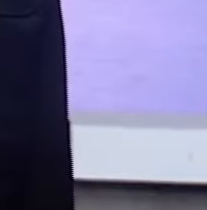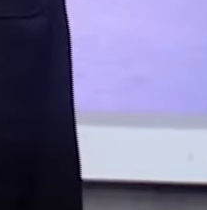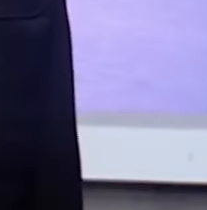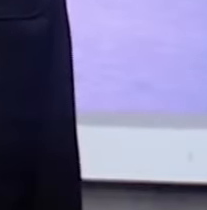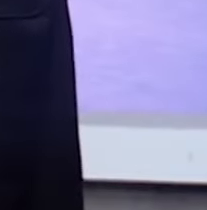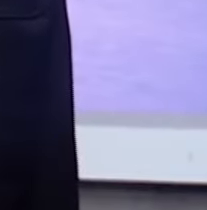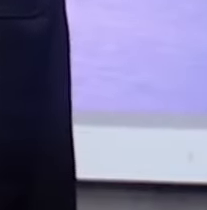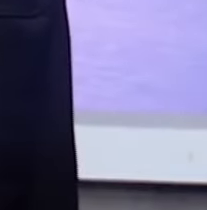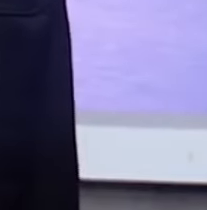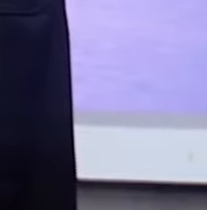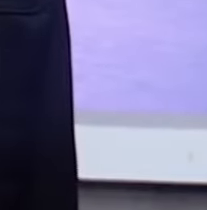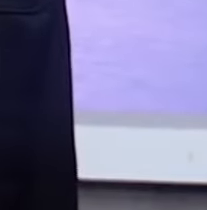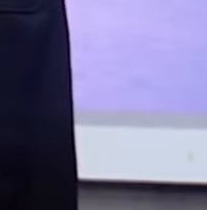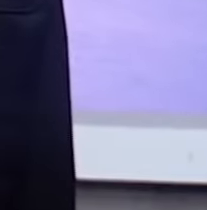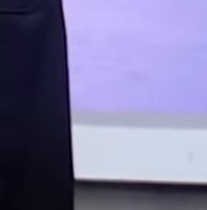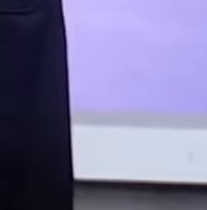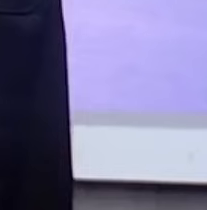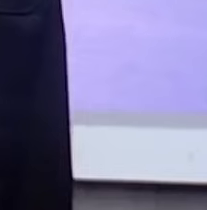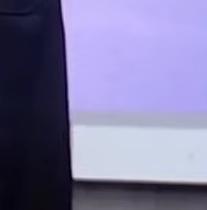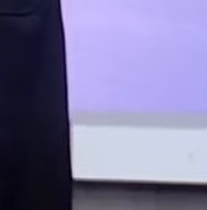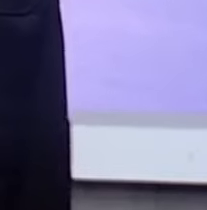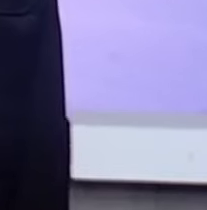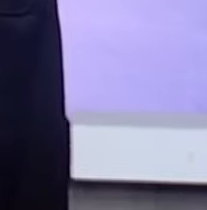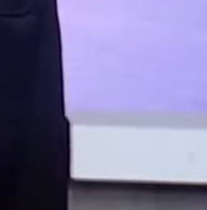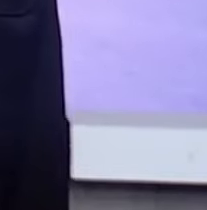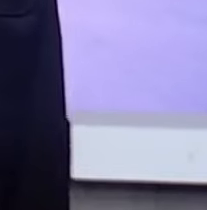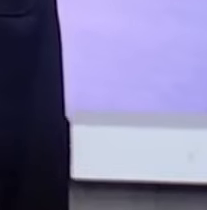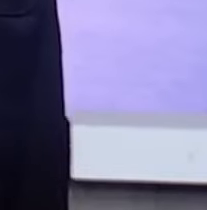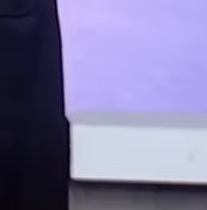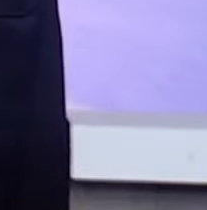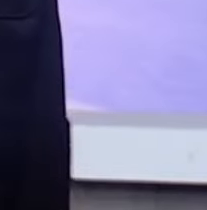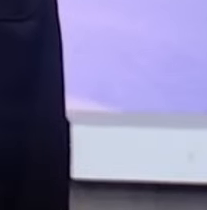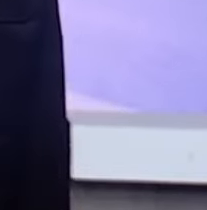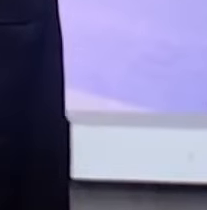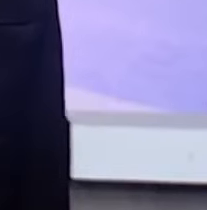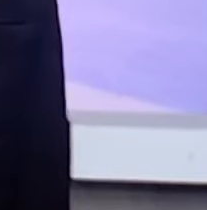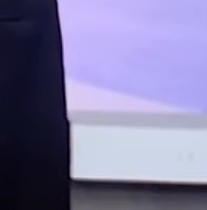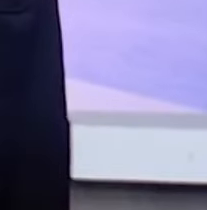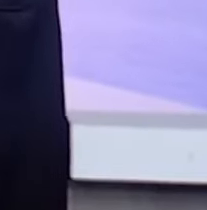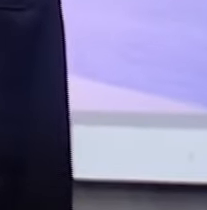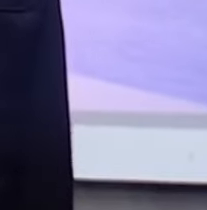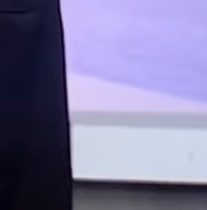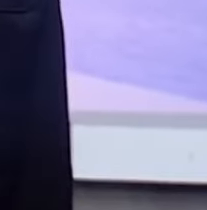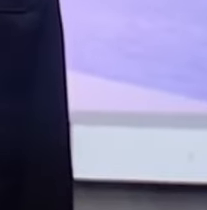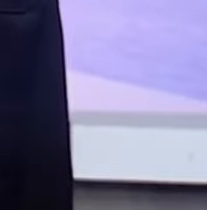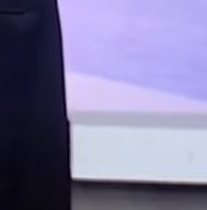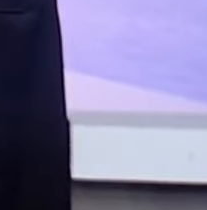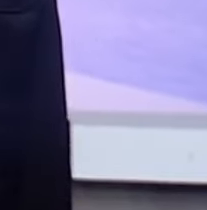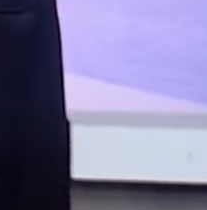maging saksi. Mag-subscribe sa GMA Integrated News sa YouTube. At para sa mga kapuso abroad,